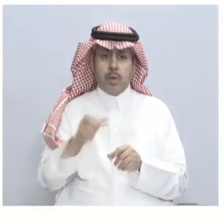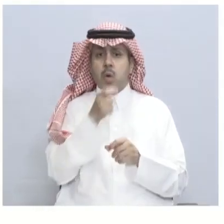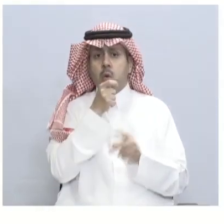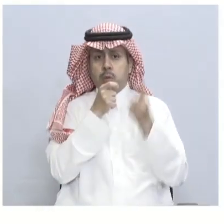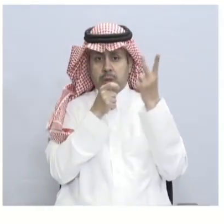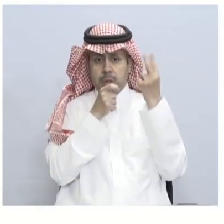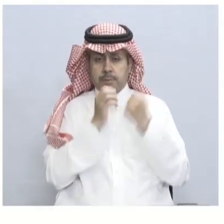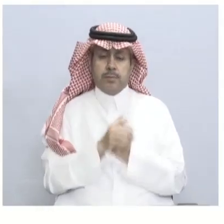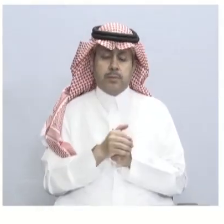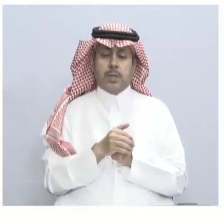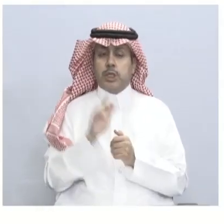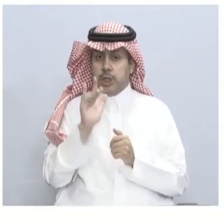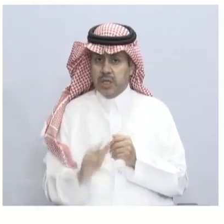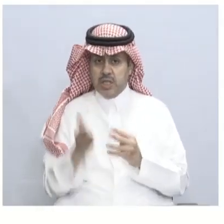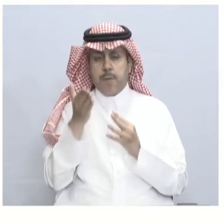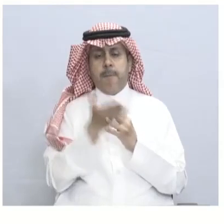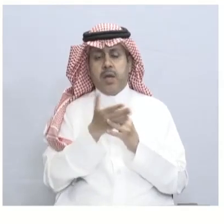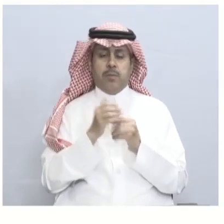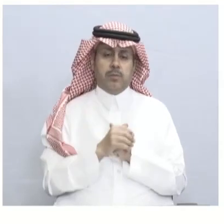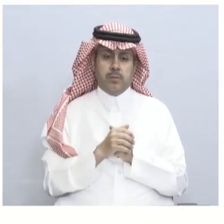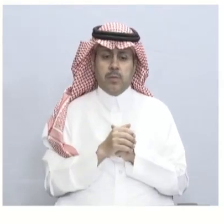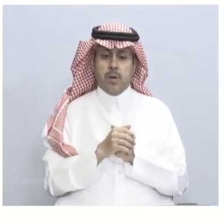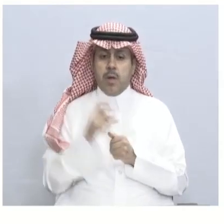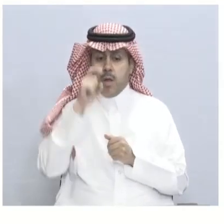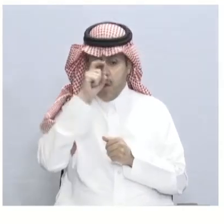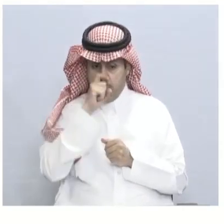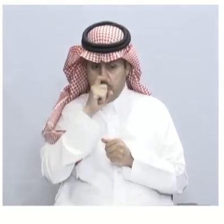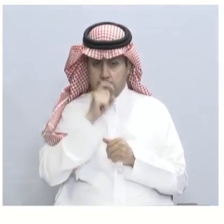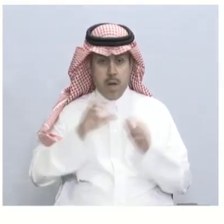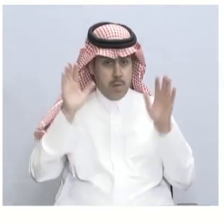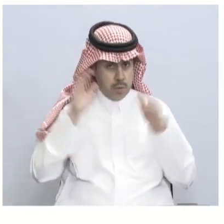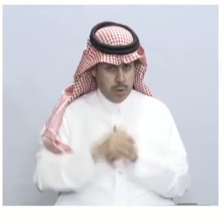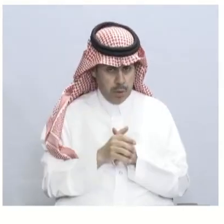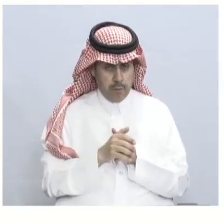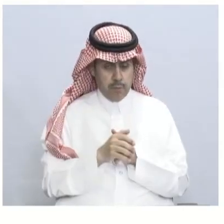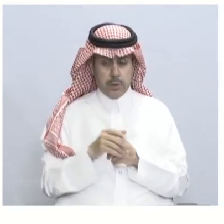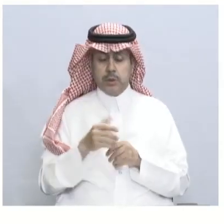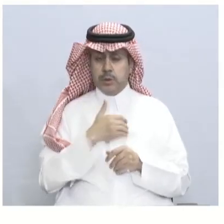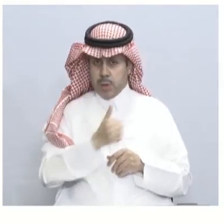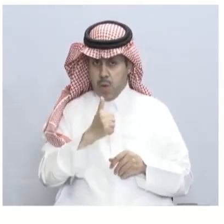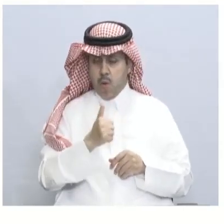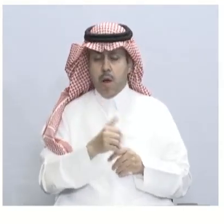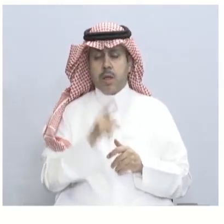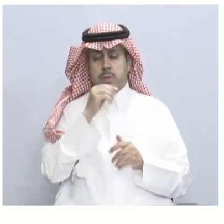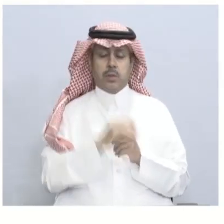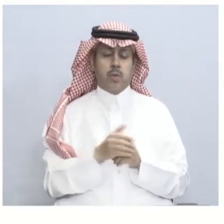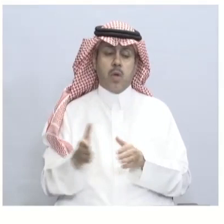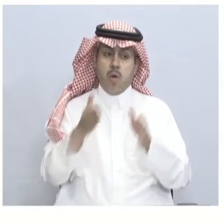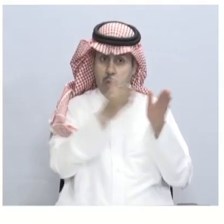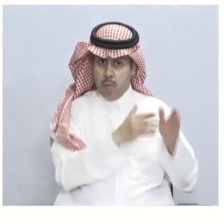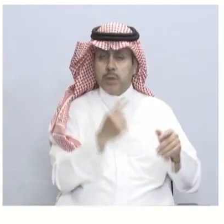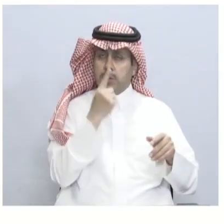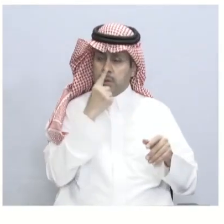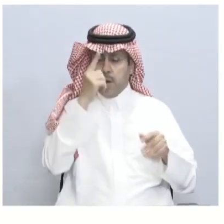بينهما ويامر المصلين بتقوى الله سبحانه وتعالى ويحثهم على طاعته وفي خطبه عيد